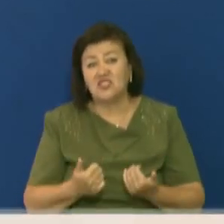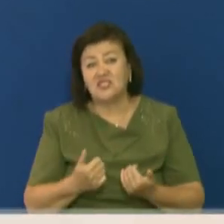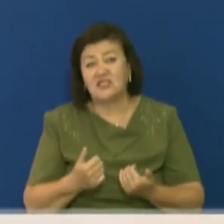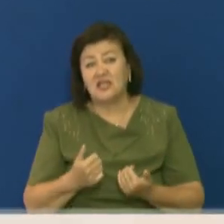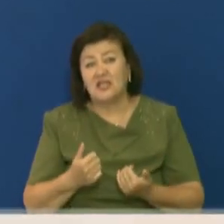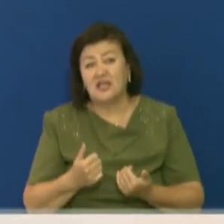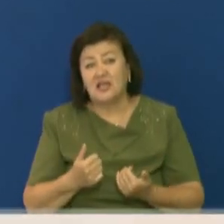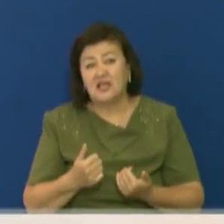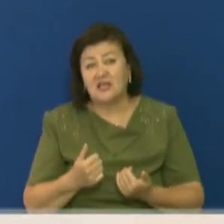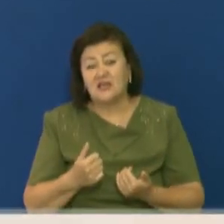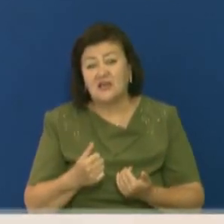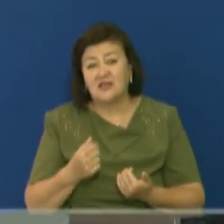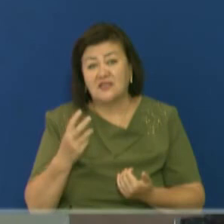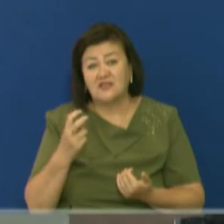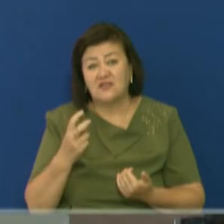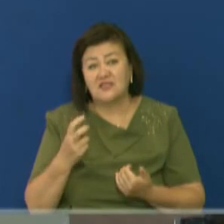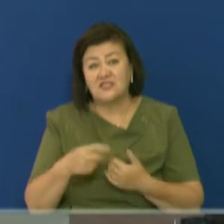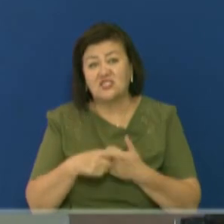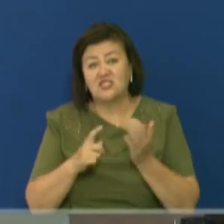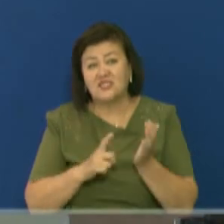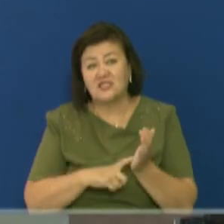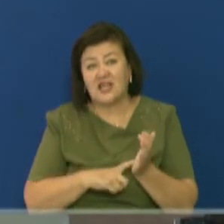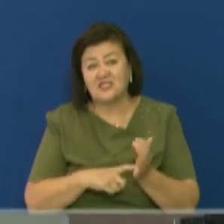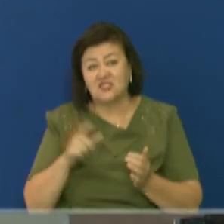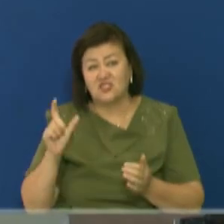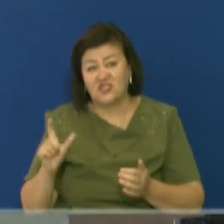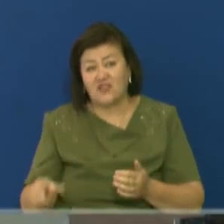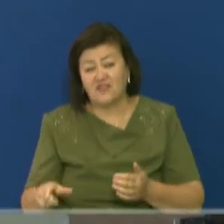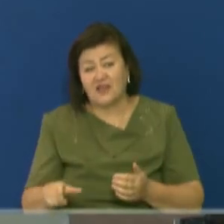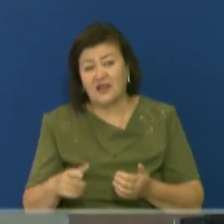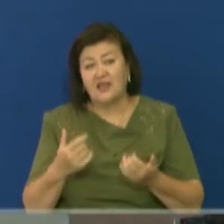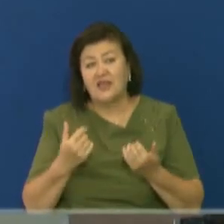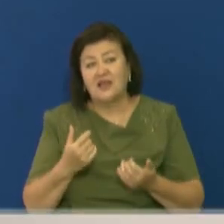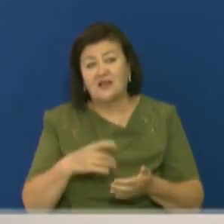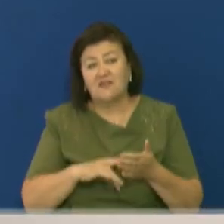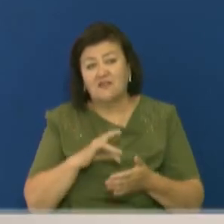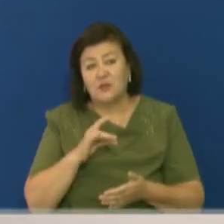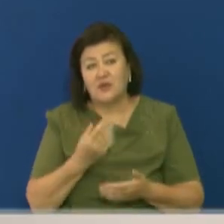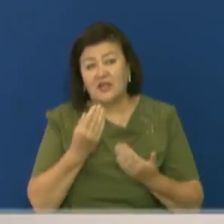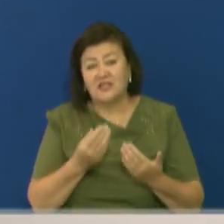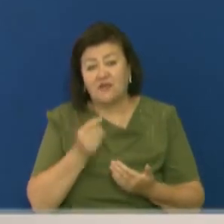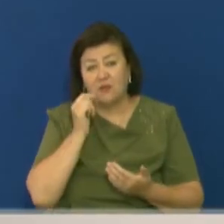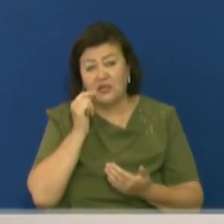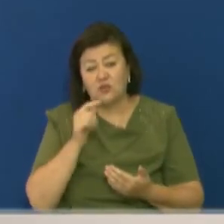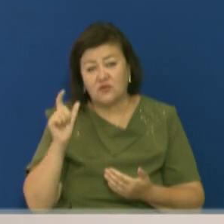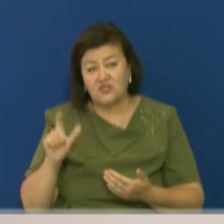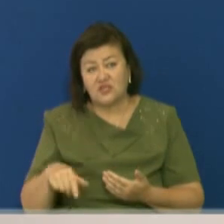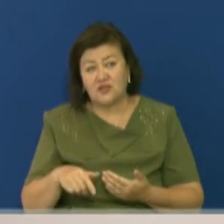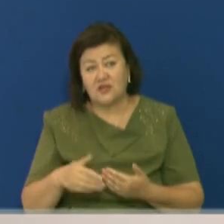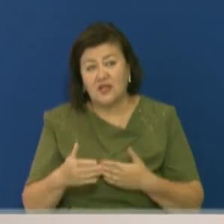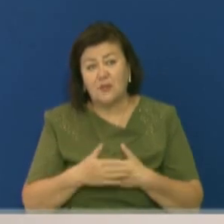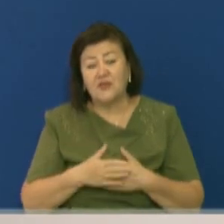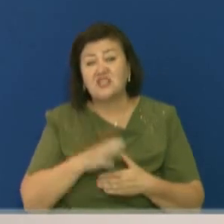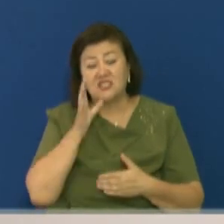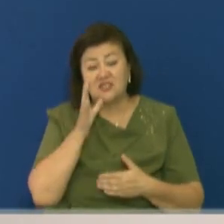ауылына әкімдікке үміткер 216 дауыспен оза шауып Ринат Молдаханов сайланды. Өздеріңіз білесіздер, осы жақында заң